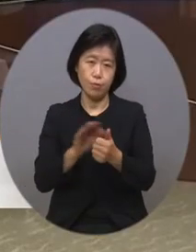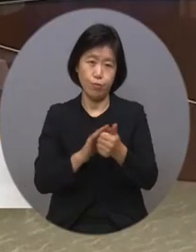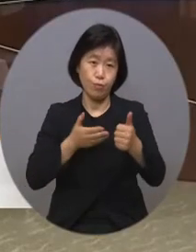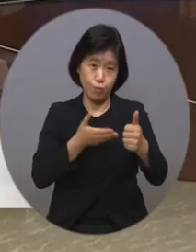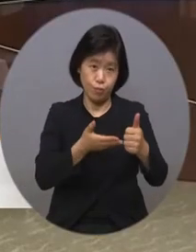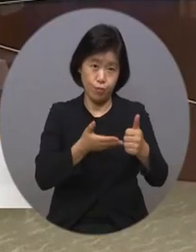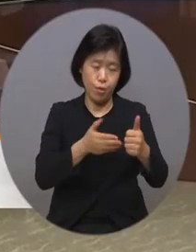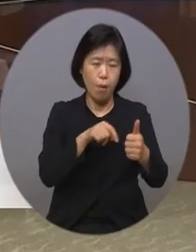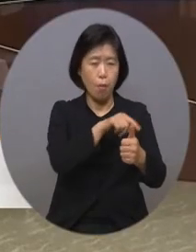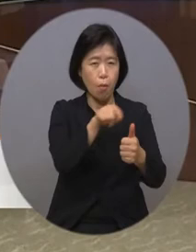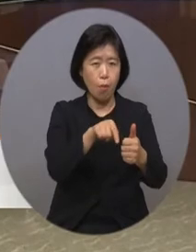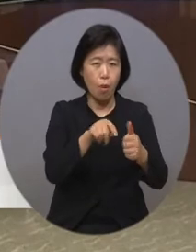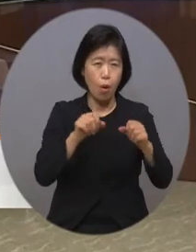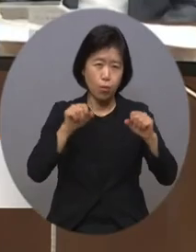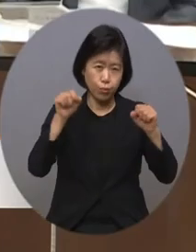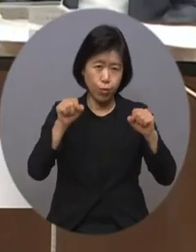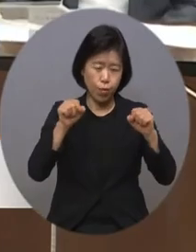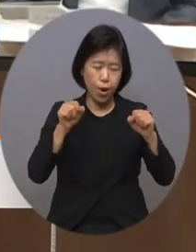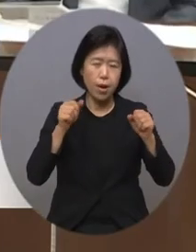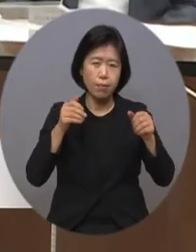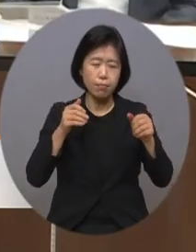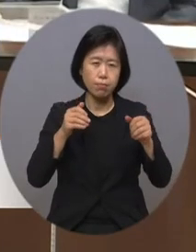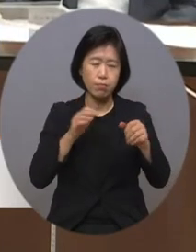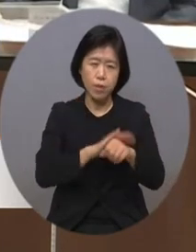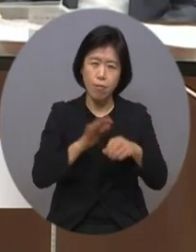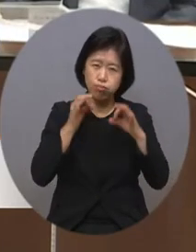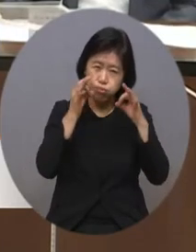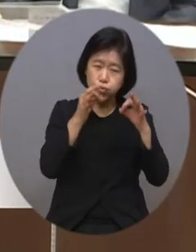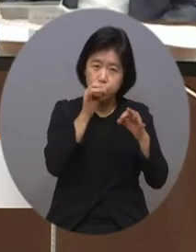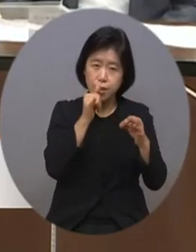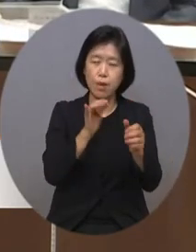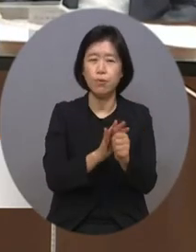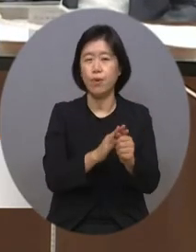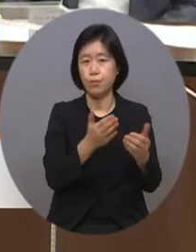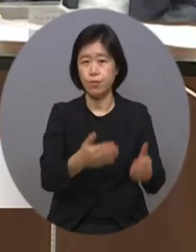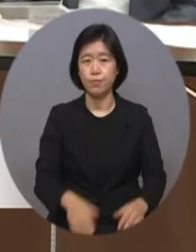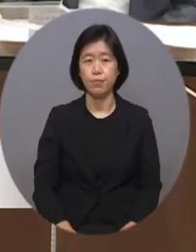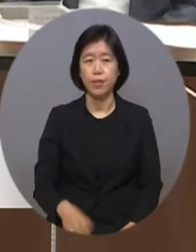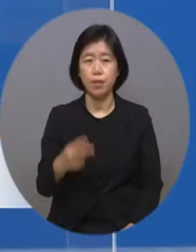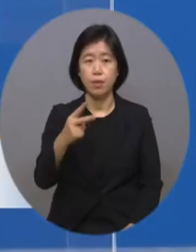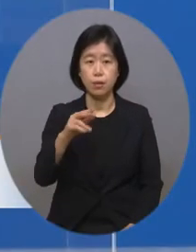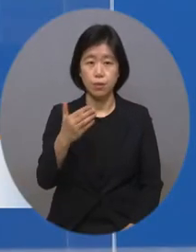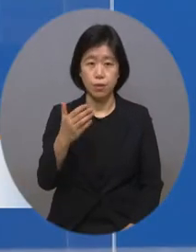운동에 전념토록 돕습니다. 전남도 장애인체육회는